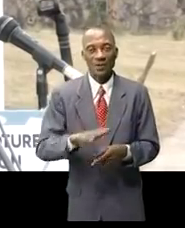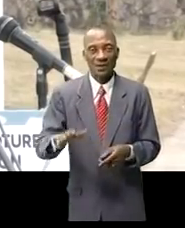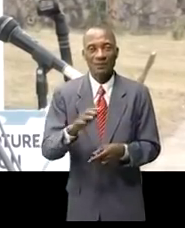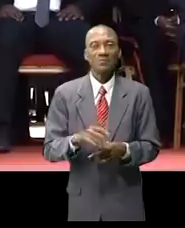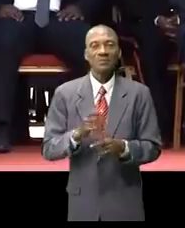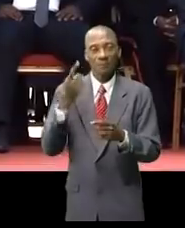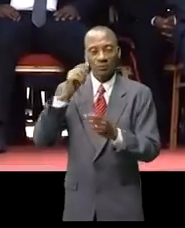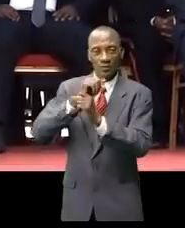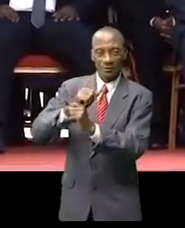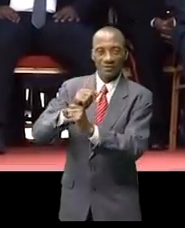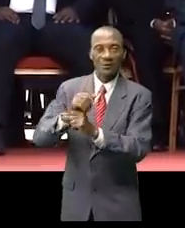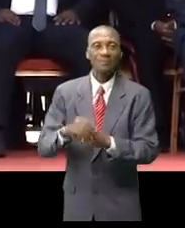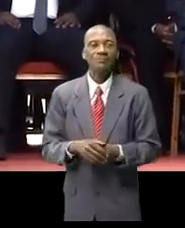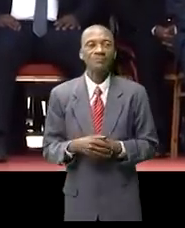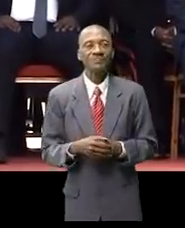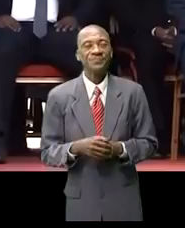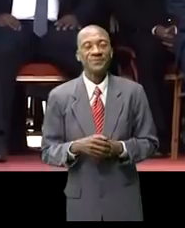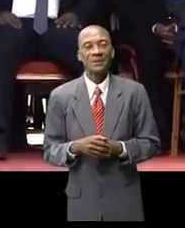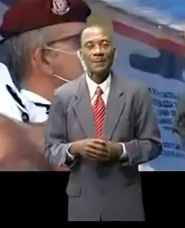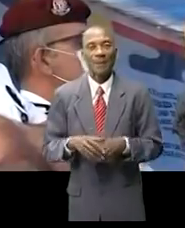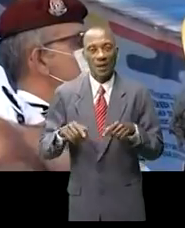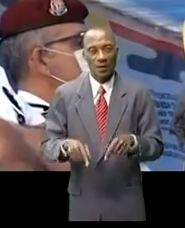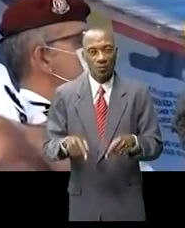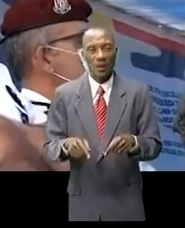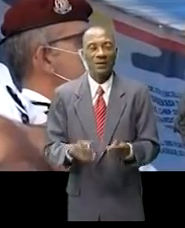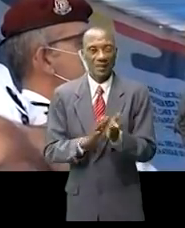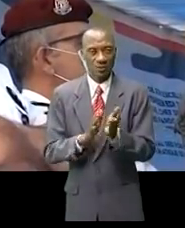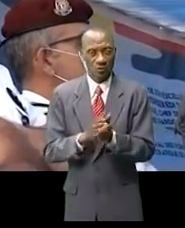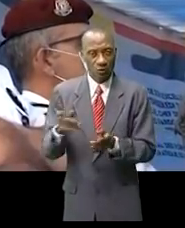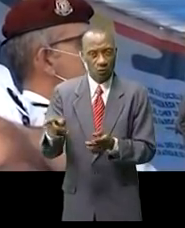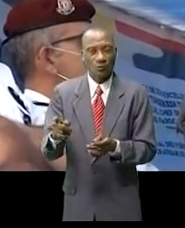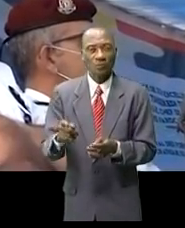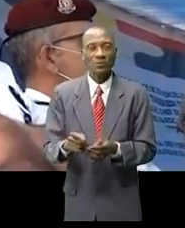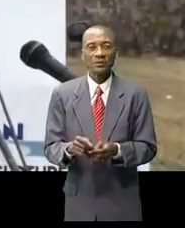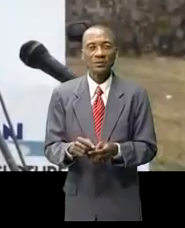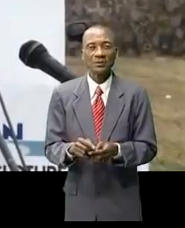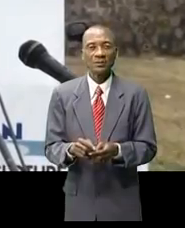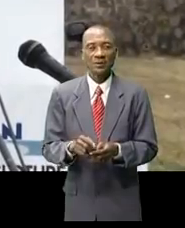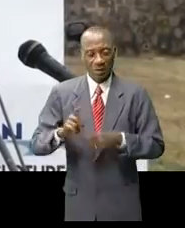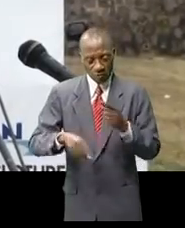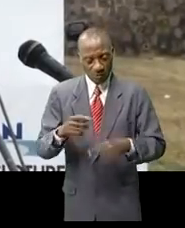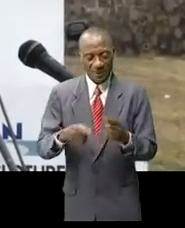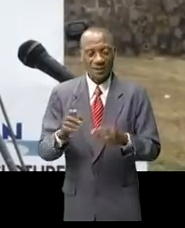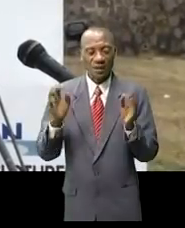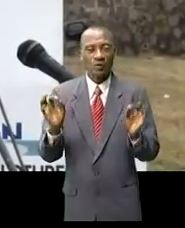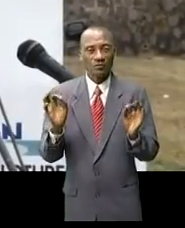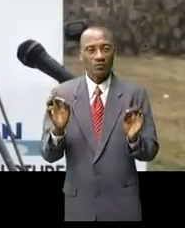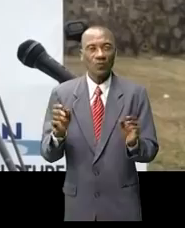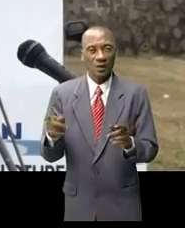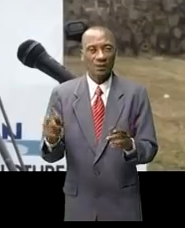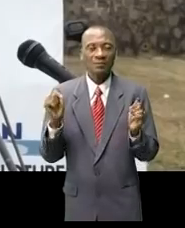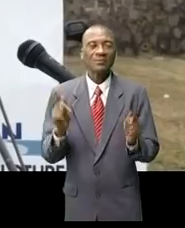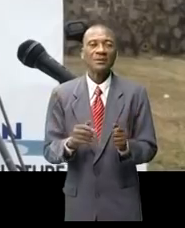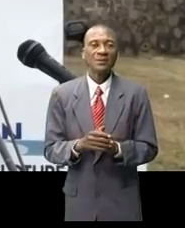est. L'école de guerre de Kinshasa est le fruit de la coopération franco-congolaise. L'ambassadeur de France en RDC, François Pujolas,